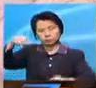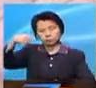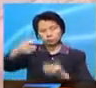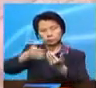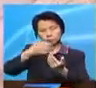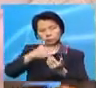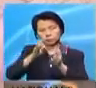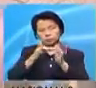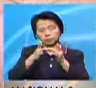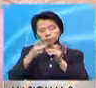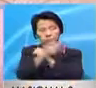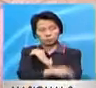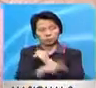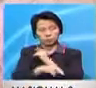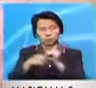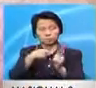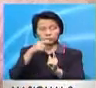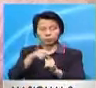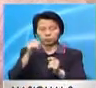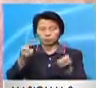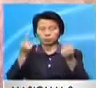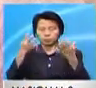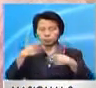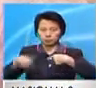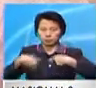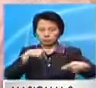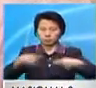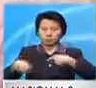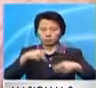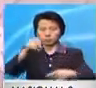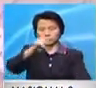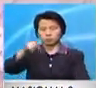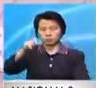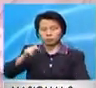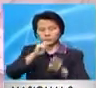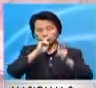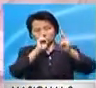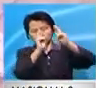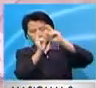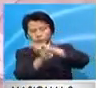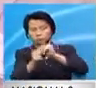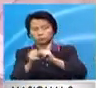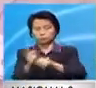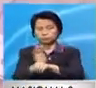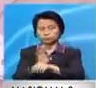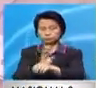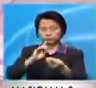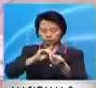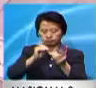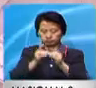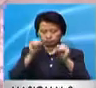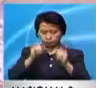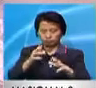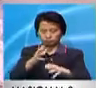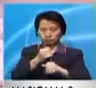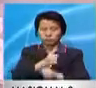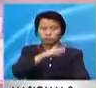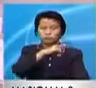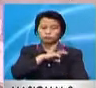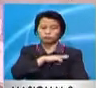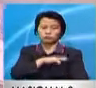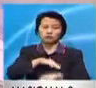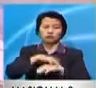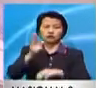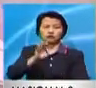kemudahan internet negara. Tambah beliau lagi, kebanyakan pasaran rantau Asia Tenggara telah berubah ke perdagangan bentuk digital yang mampu menjana pendapatan